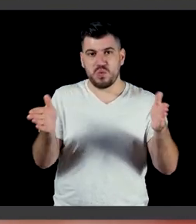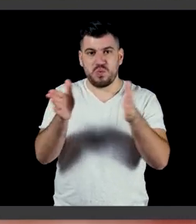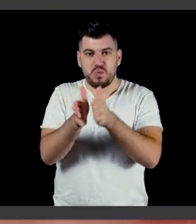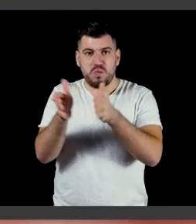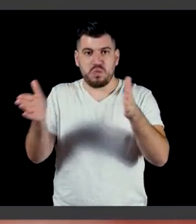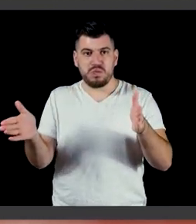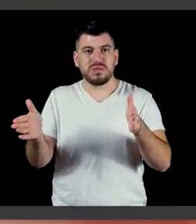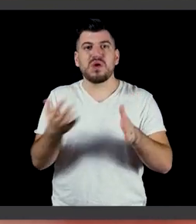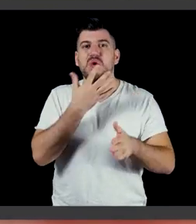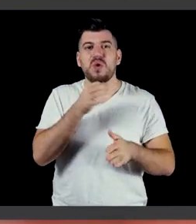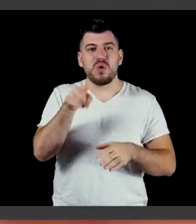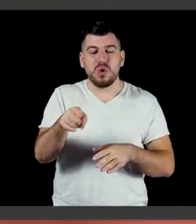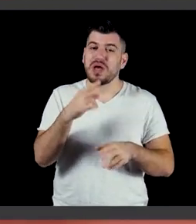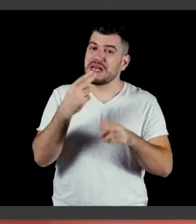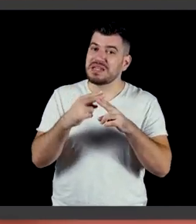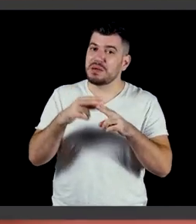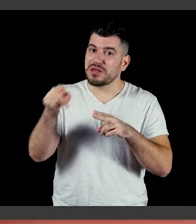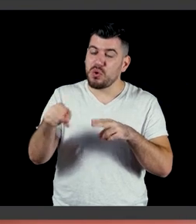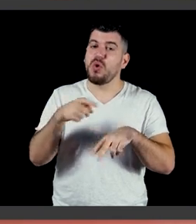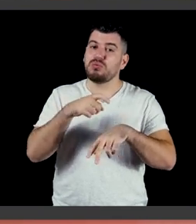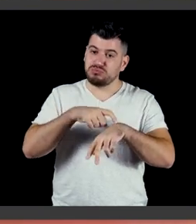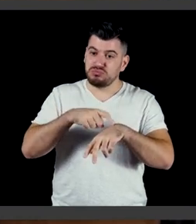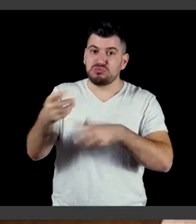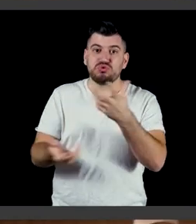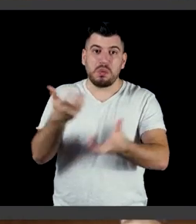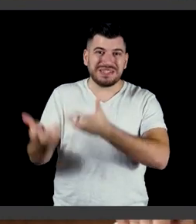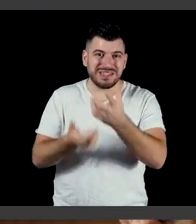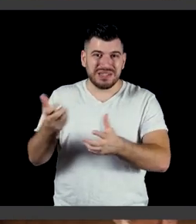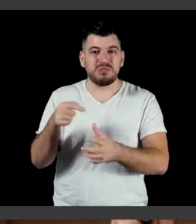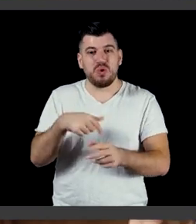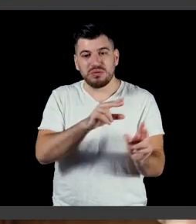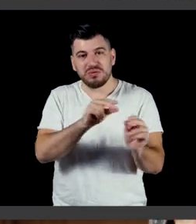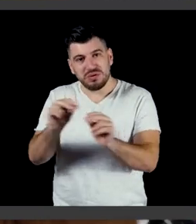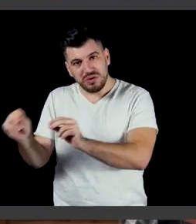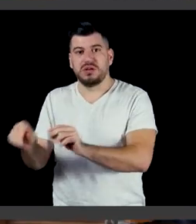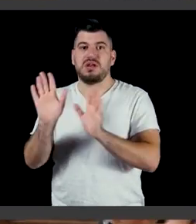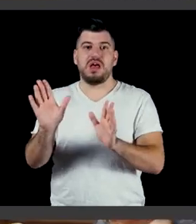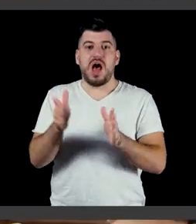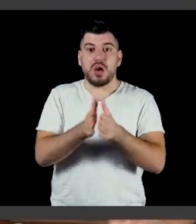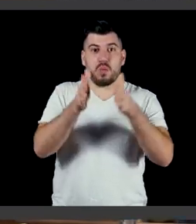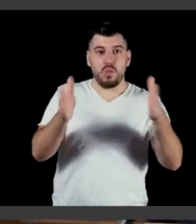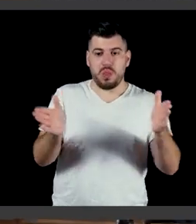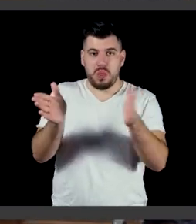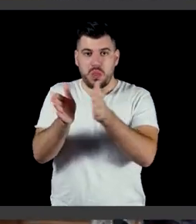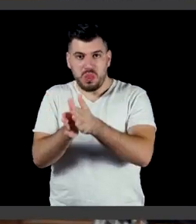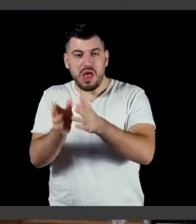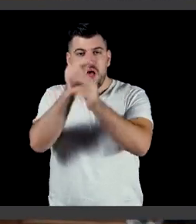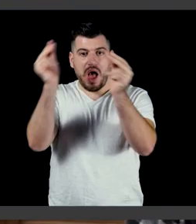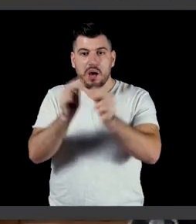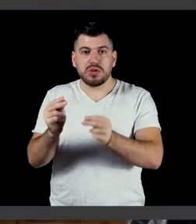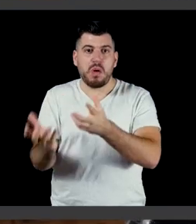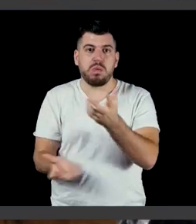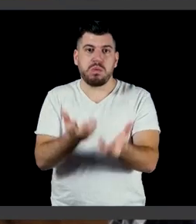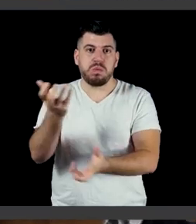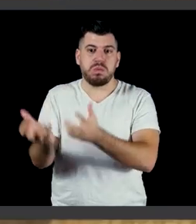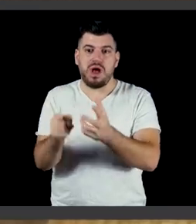άλλο μικρό, γιατί όπως σας είπα είναι πολύ σημαντικό και ο χρόνος ψησίματος. Άμα το ένα είναι πολύ μεγάλο και το άλλο είναι πάρα πολύ μικρό, αυτό που θα γίνει είναι κάποια να γίνουν πολύ γρήγορα και κάποια